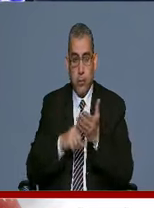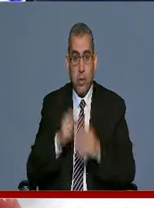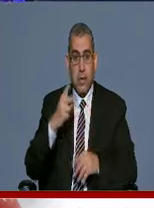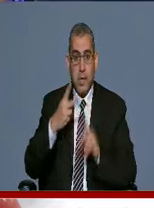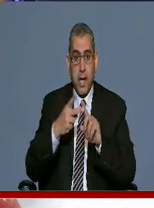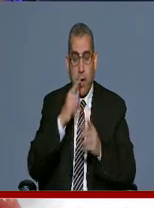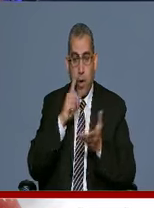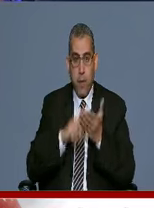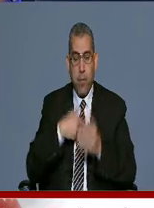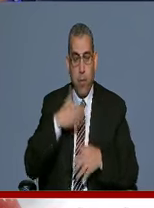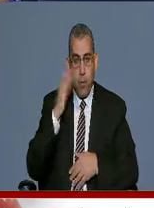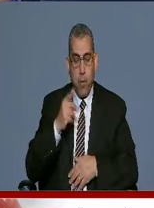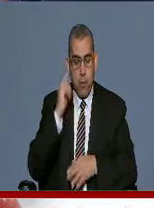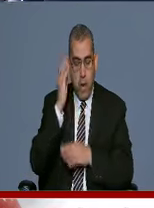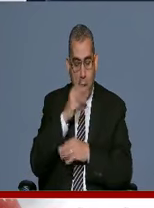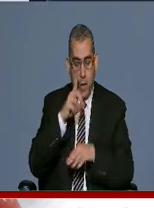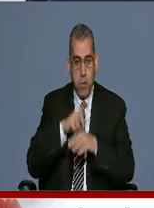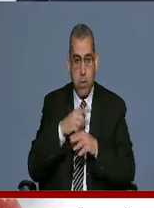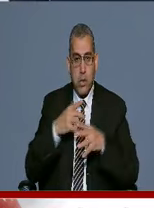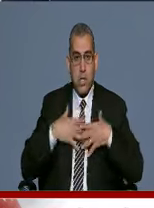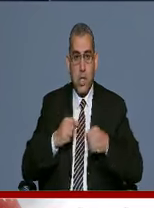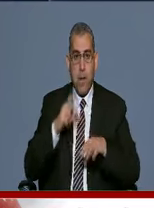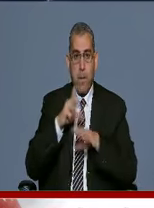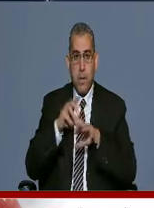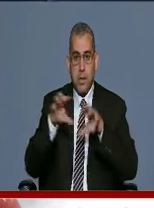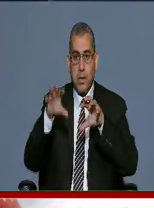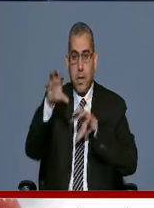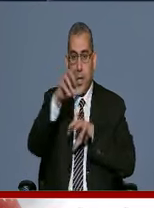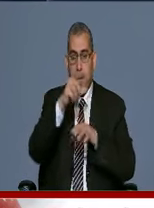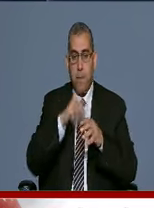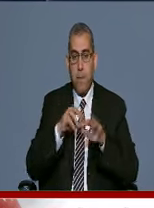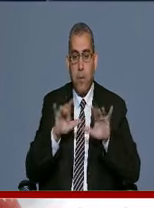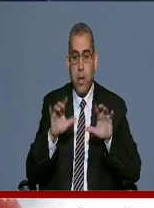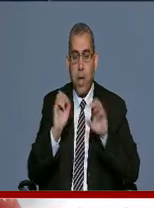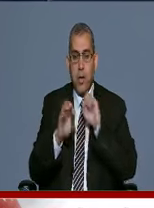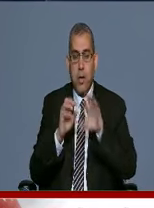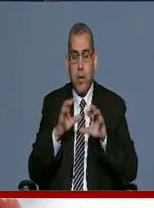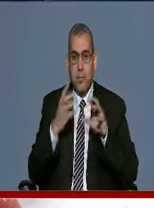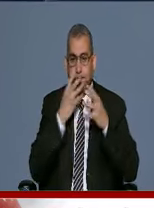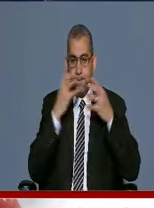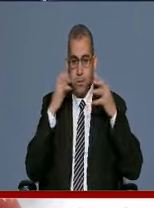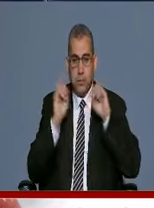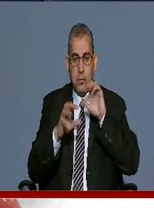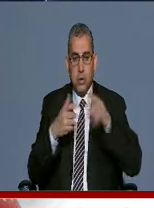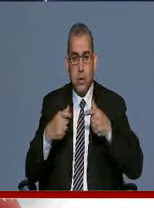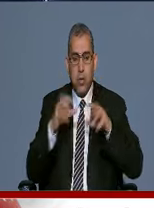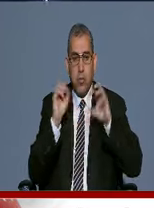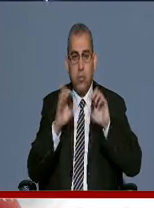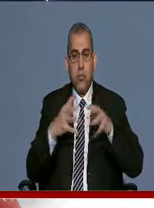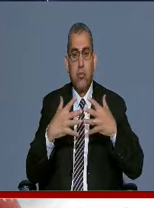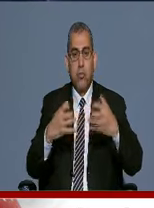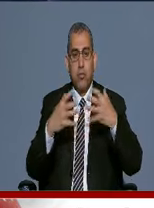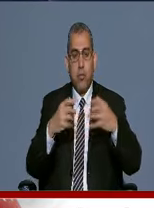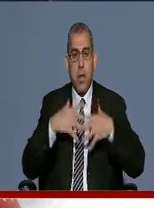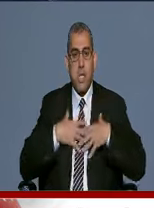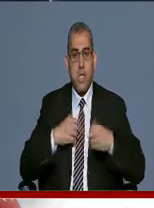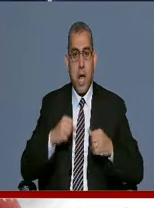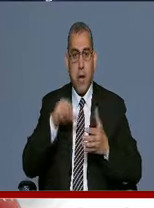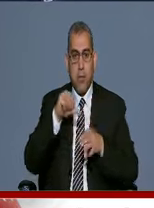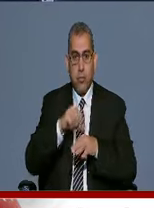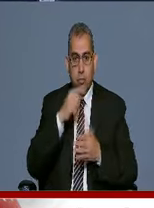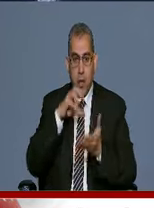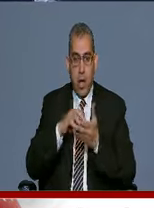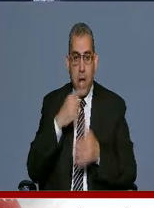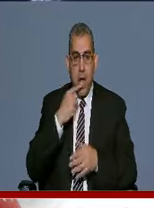نقدر نعمل خريطة صحية لمصر، يعني هذا قاعدة البيانات الكبيرة وهو التكنولوجيا الحديثة في علوم الصحة في العصر 30